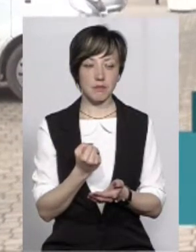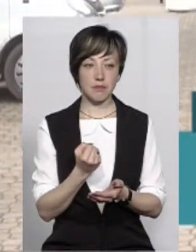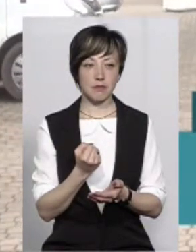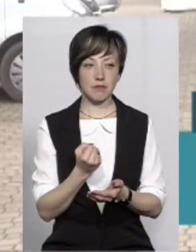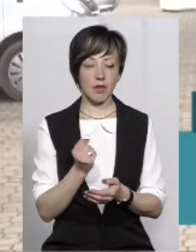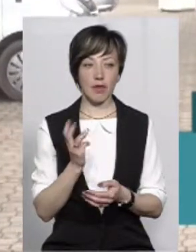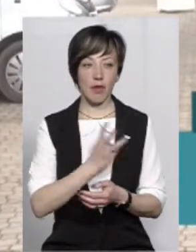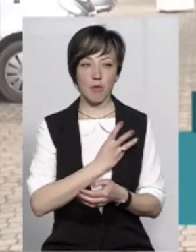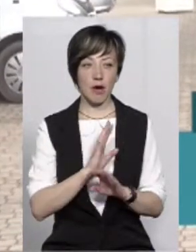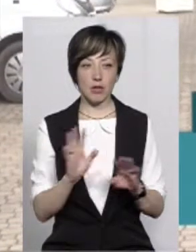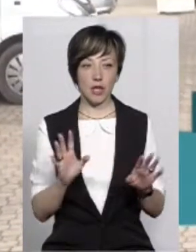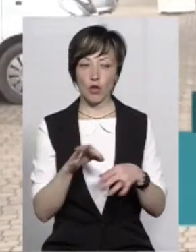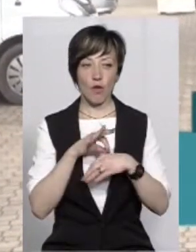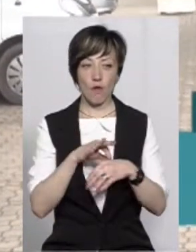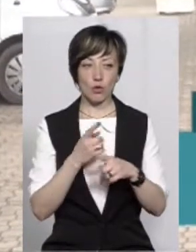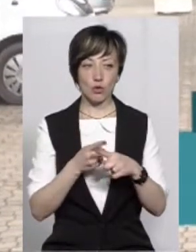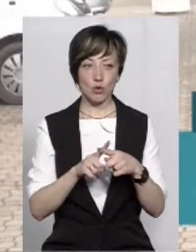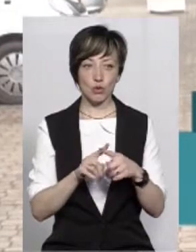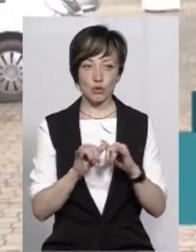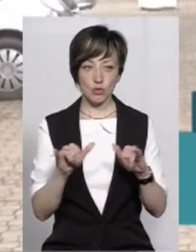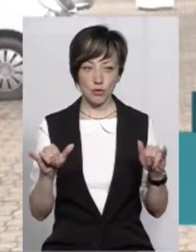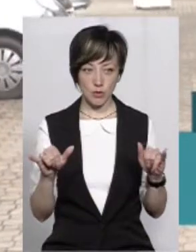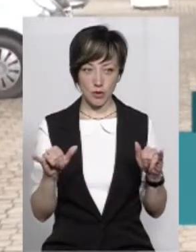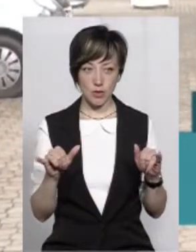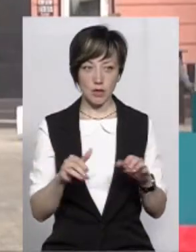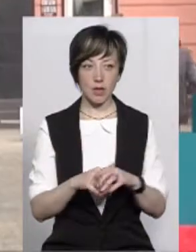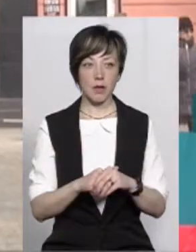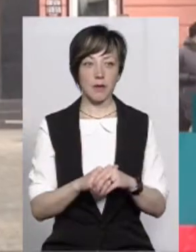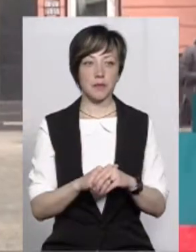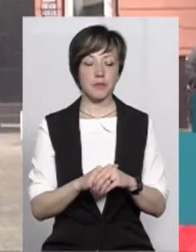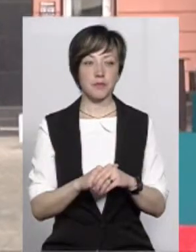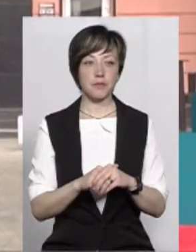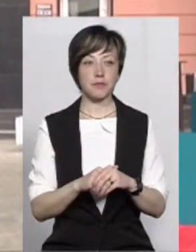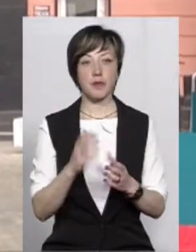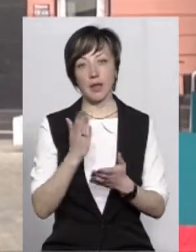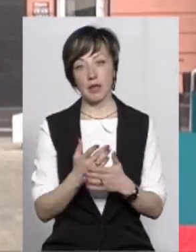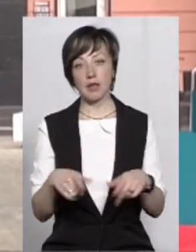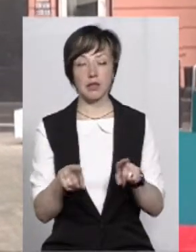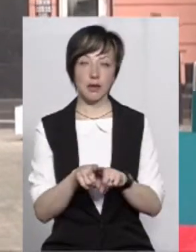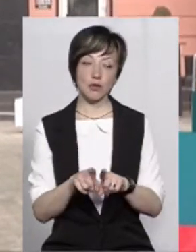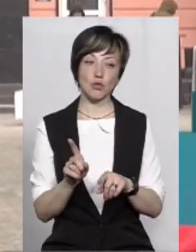не бажано або не доводити до того, щоб їх так багато розплоджувалося. А є так, що,